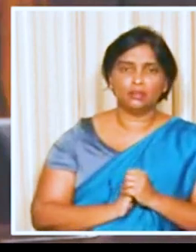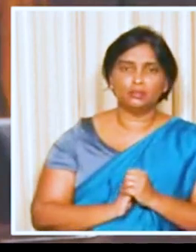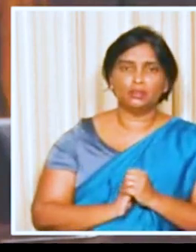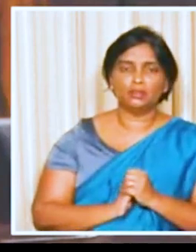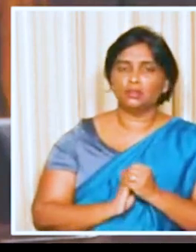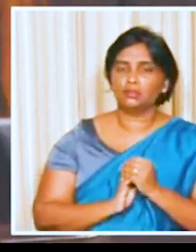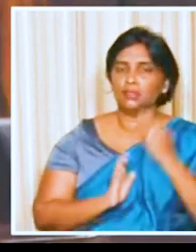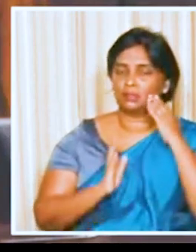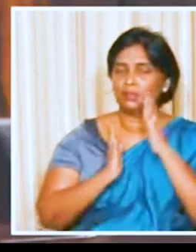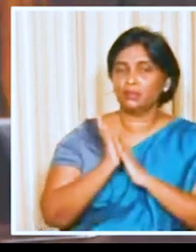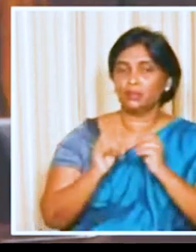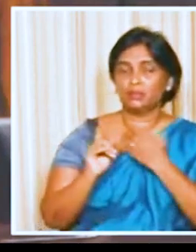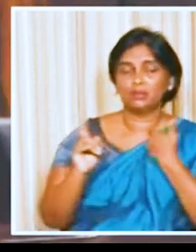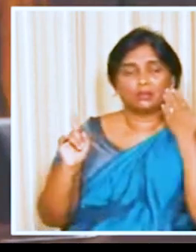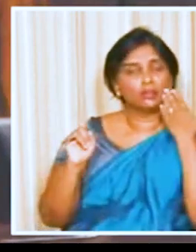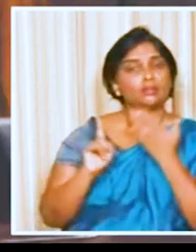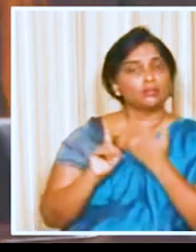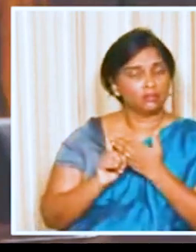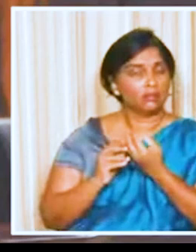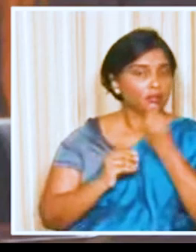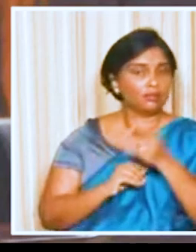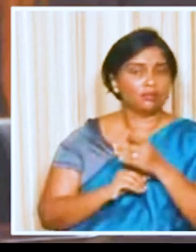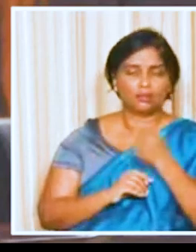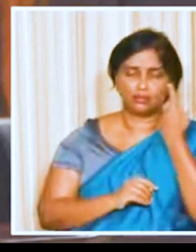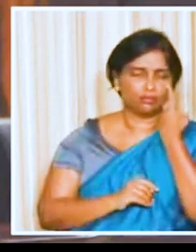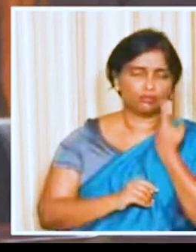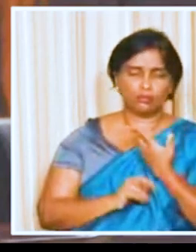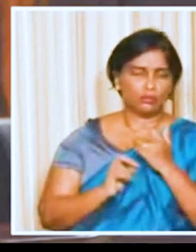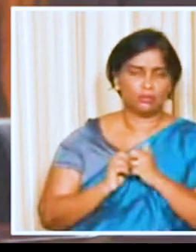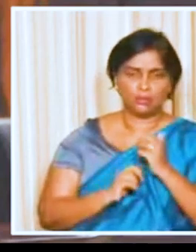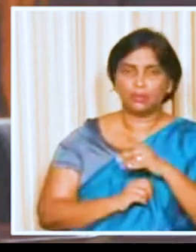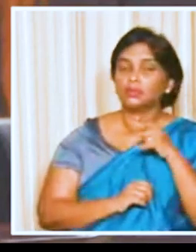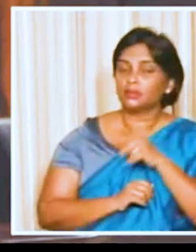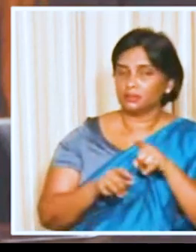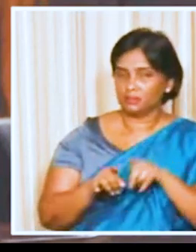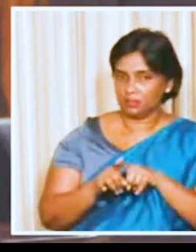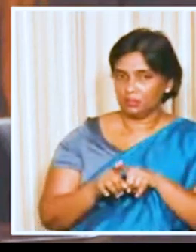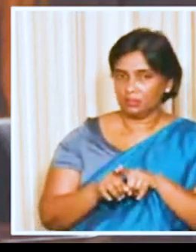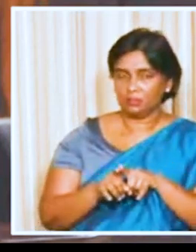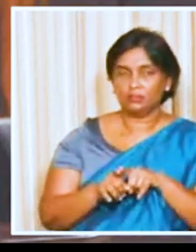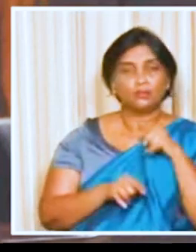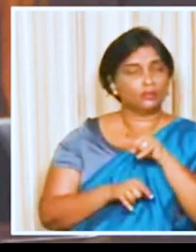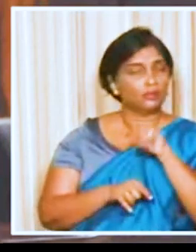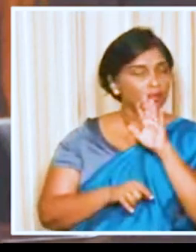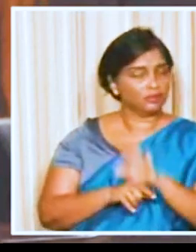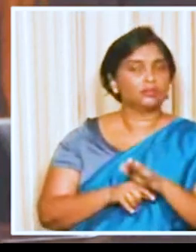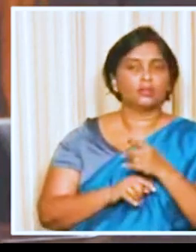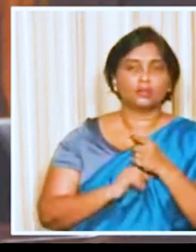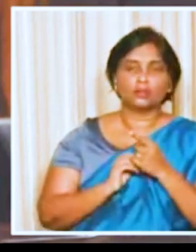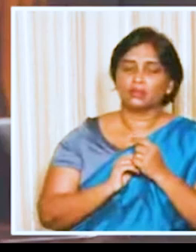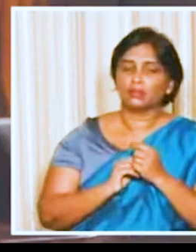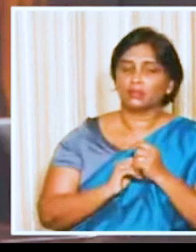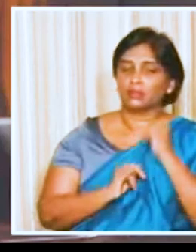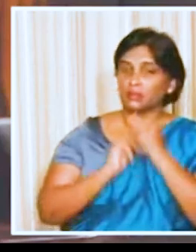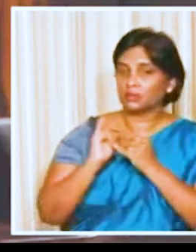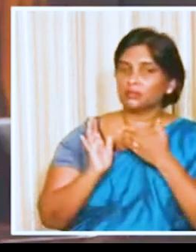தெரிவு செய்யப்படுறதுக்கு இந்த விமர்சனங்கள் தான் உதவியது. இவ்வாறான விமர்சனங்கள் எனக்கு இன்னும் பலத்தை சேர்க்குமே தவிர எனக்கு இதிலே எந்த பாதிப்பும் இல்லை என்று முதலாக